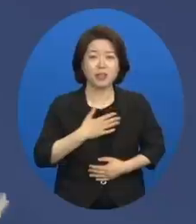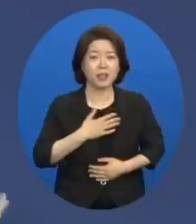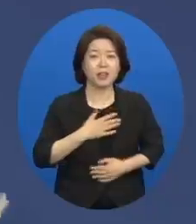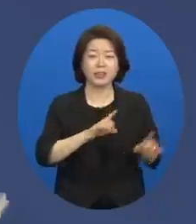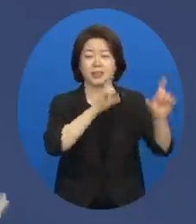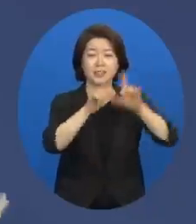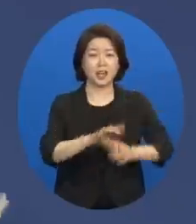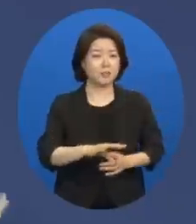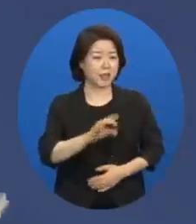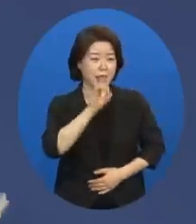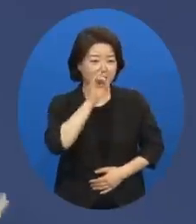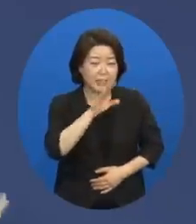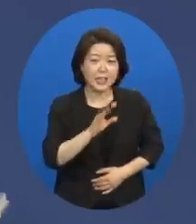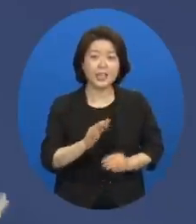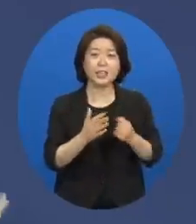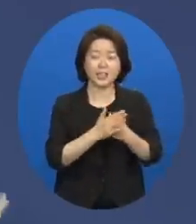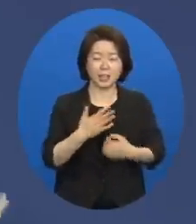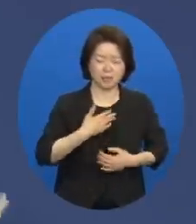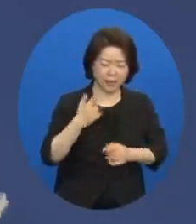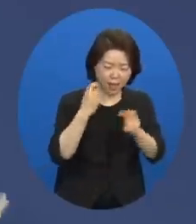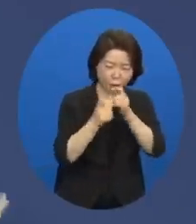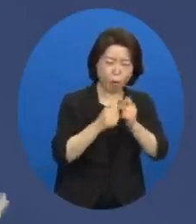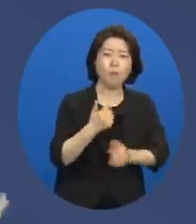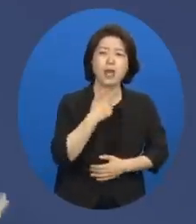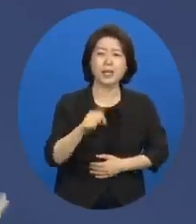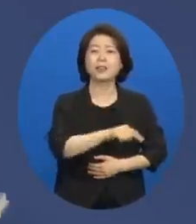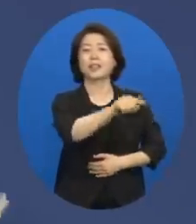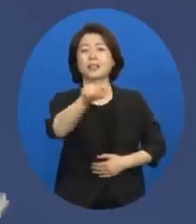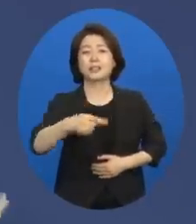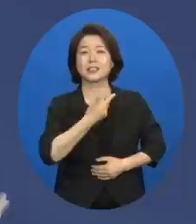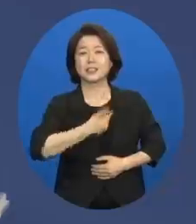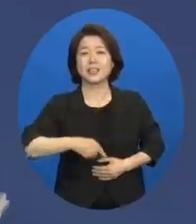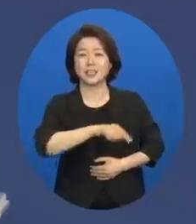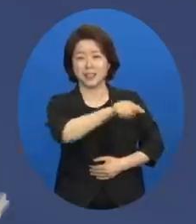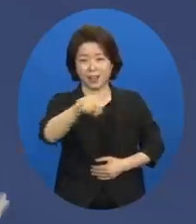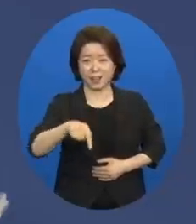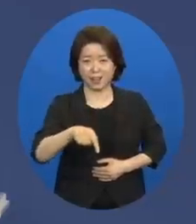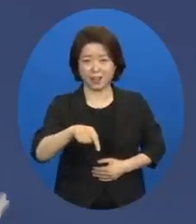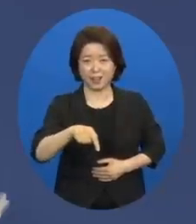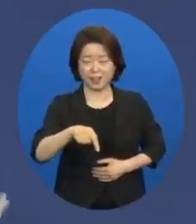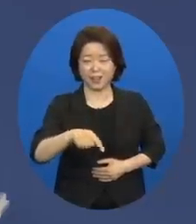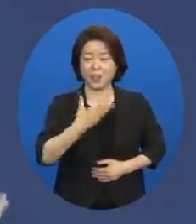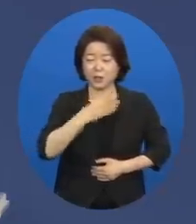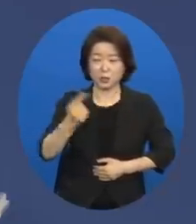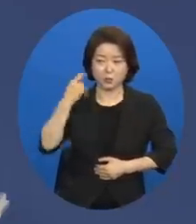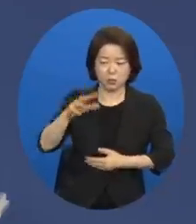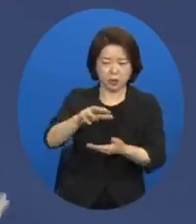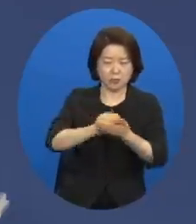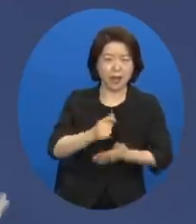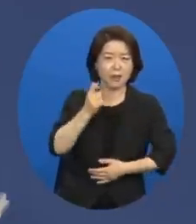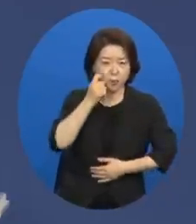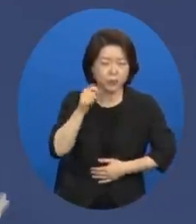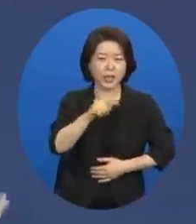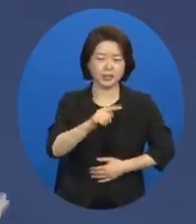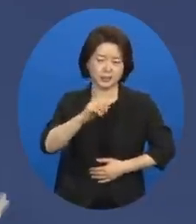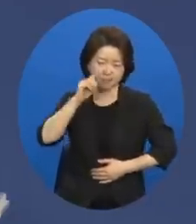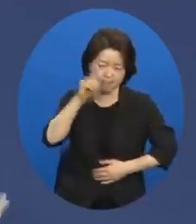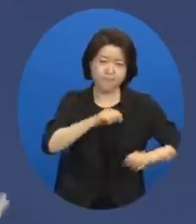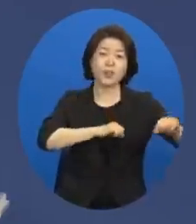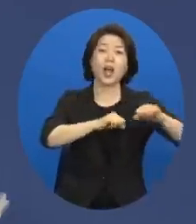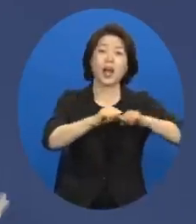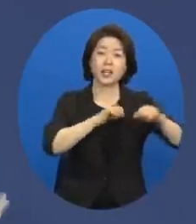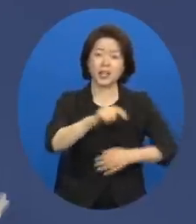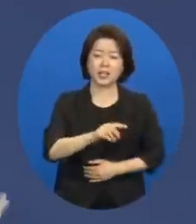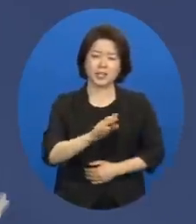늘 고민이었던 우리와 같은 고민을 가졌던 그들이 끝내는 그 복음을 받아들이지 못한 그들의 악행이